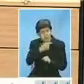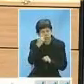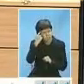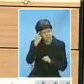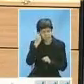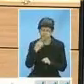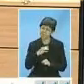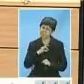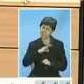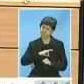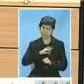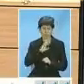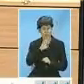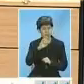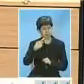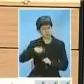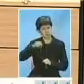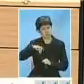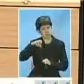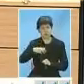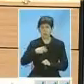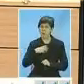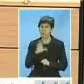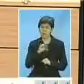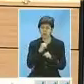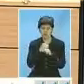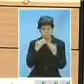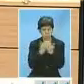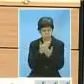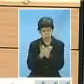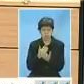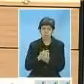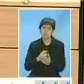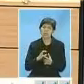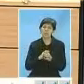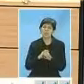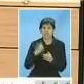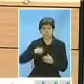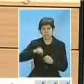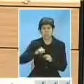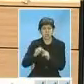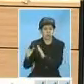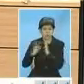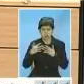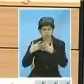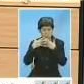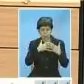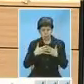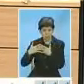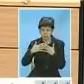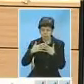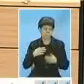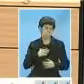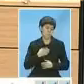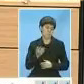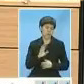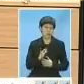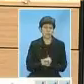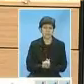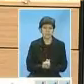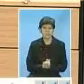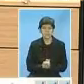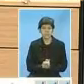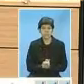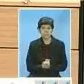ขาดความเชื่อถือต่อระบบยุติธรรมแล้วไปเปลี่ยนเป็นศาลระบบลูกขุนแบบอเมริกันศาลระ